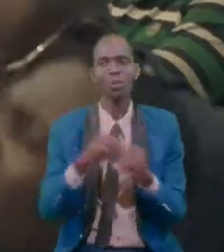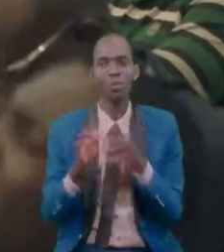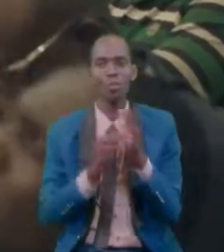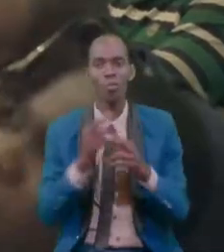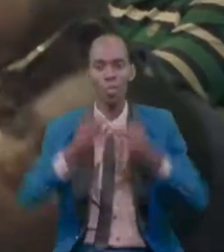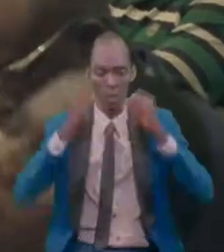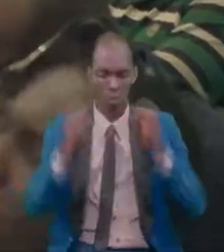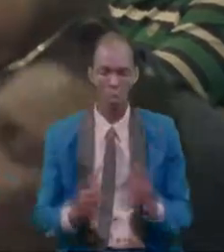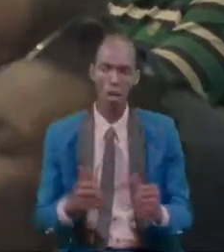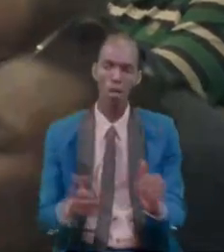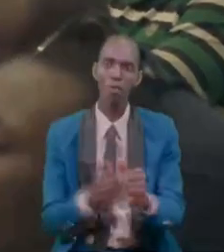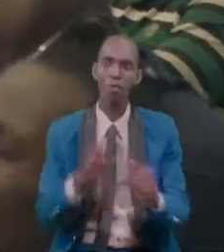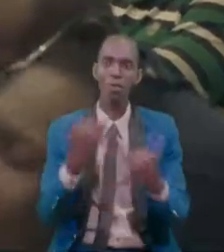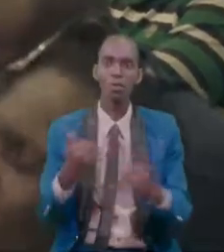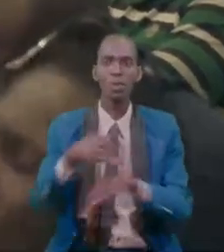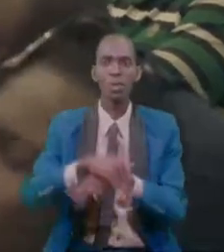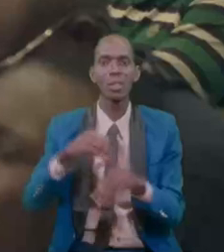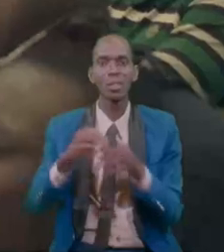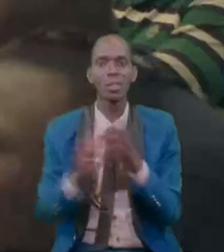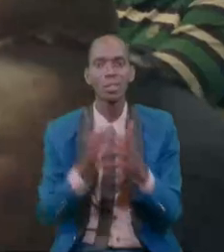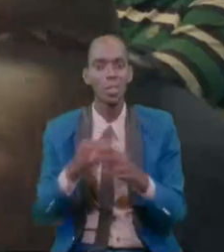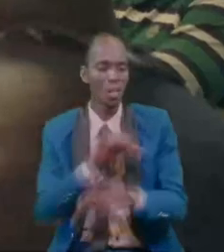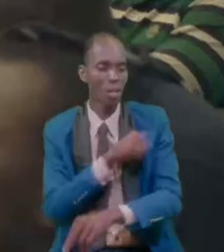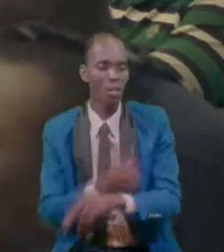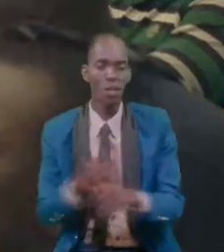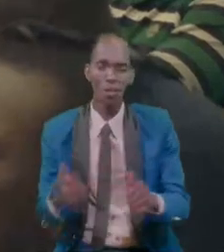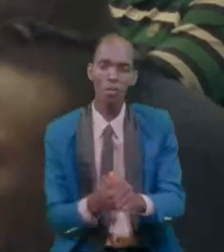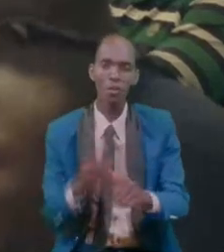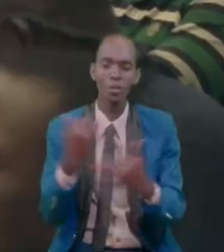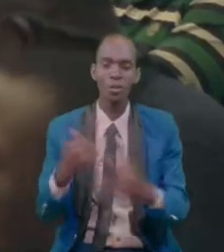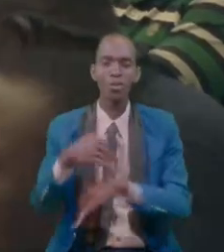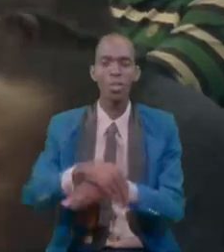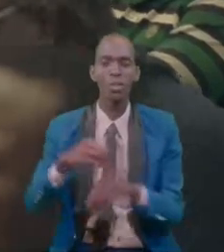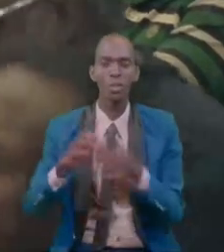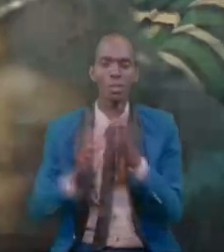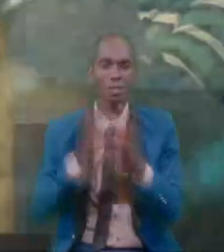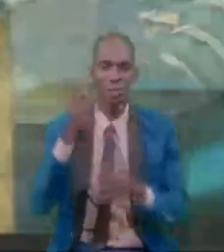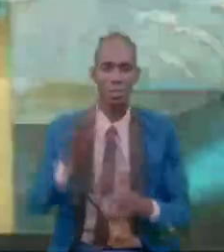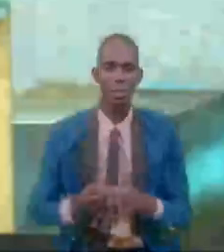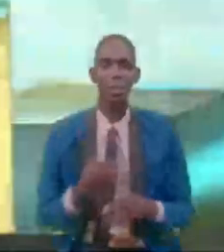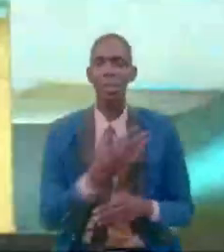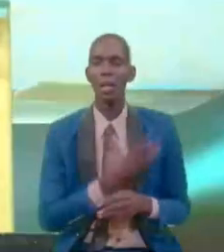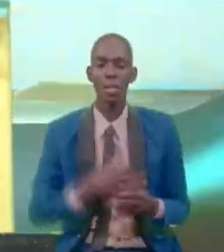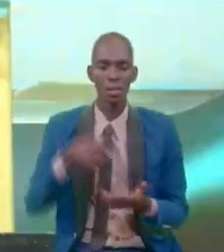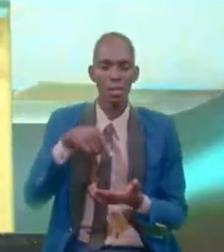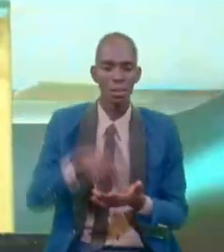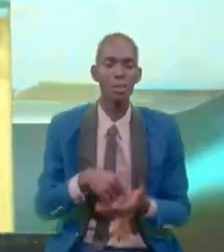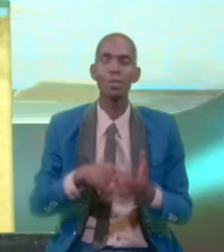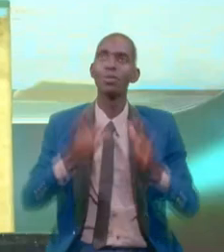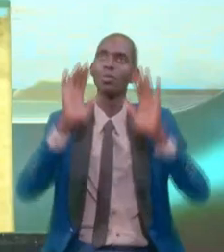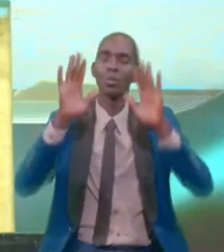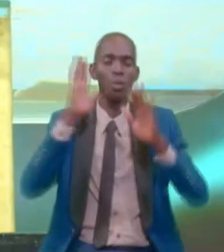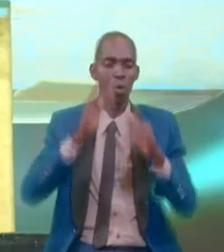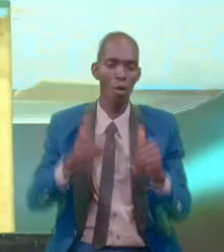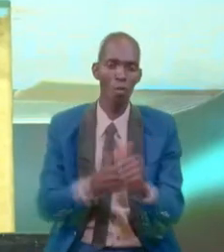vous accompagne ce soir. L'autorité vous accompagne ce soir. Et la manifestation vous accompagne ce soir. Voici les